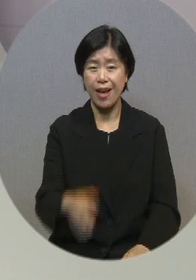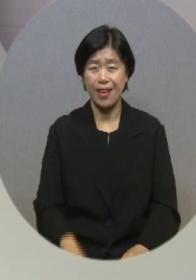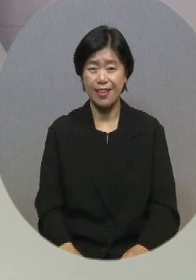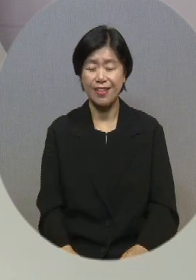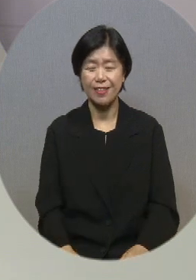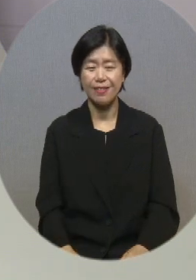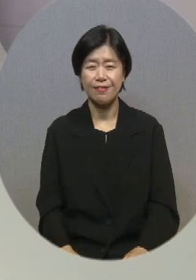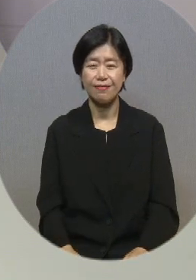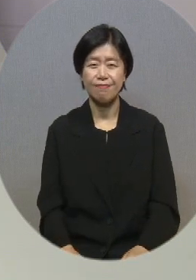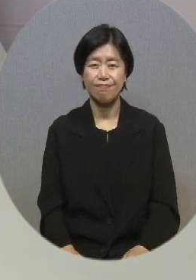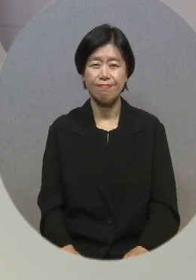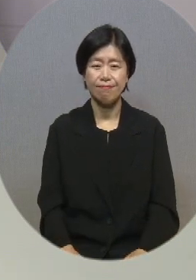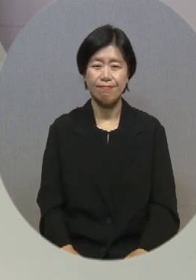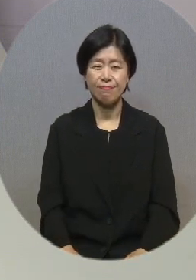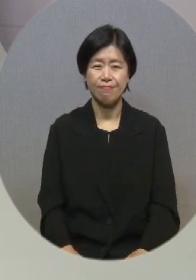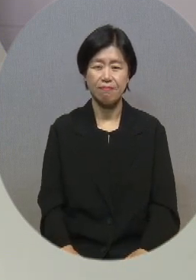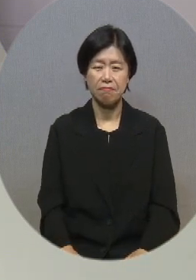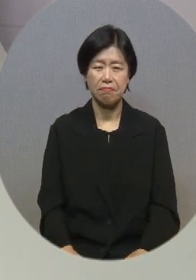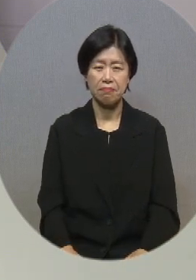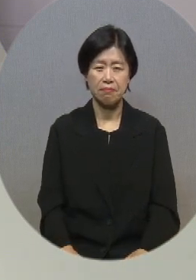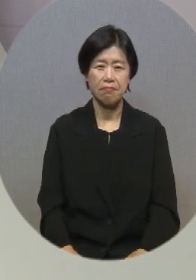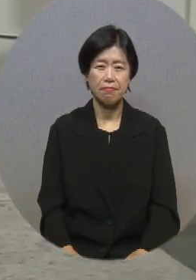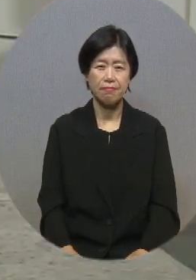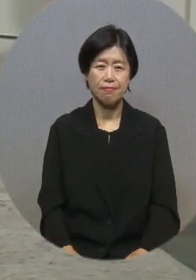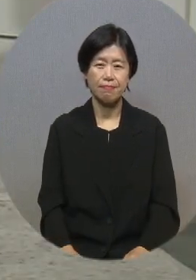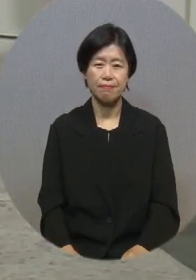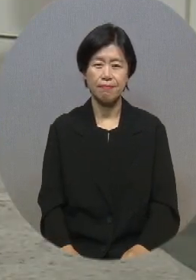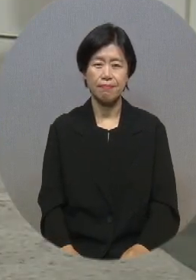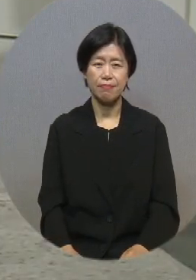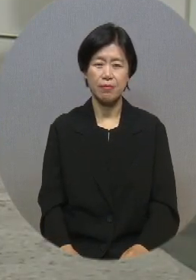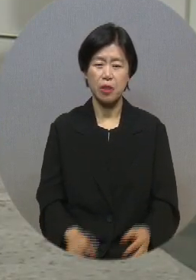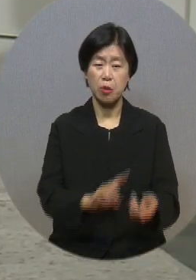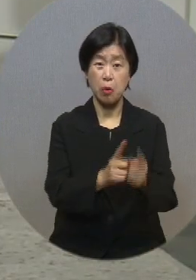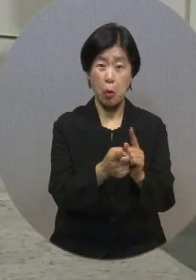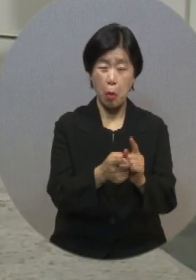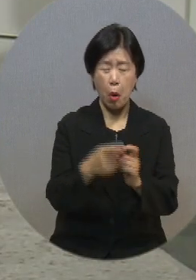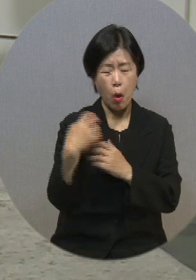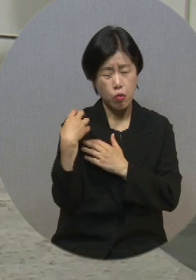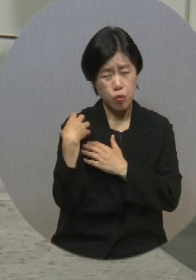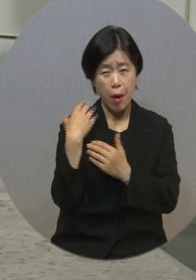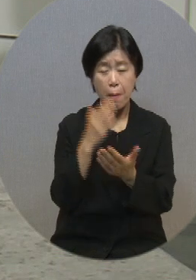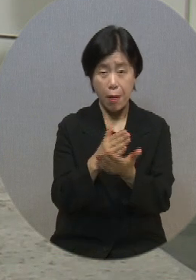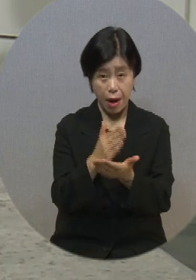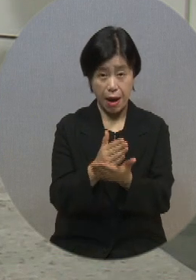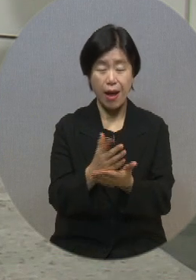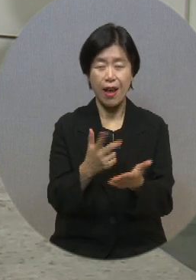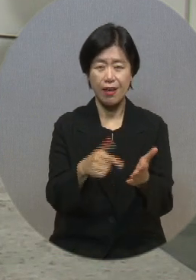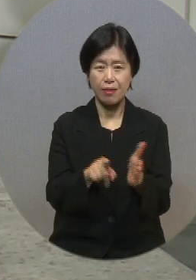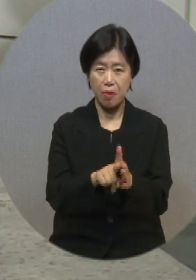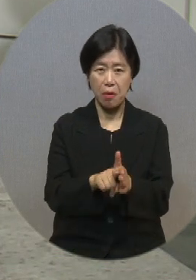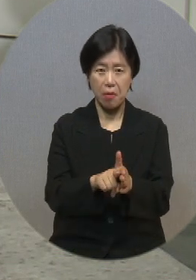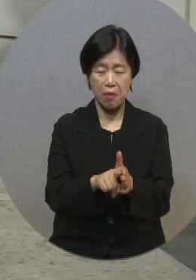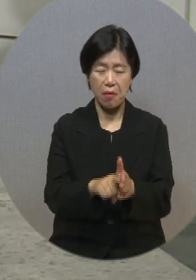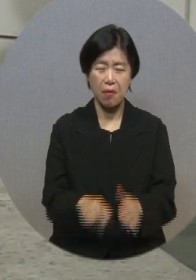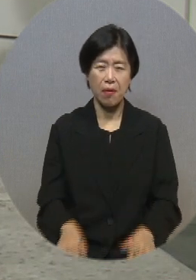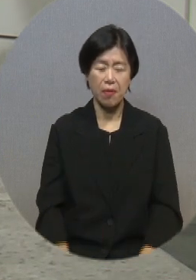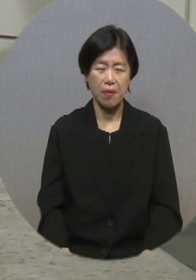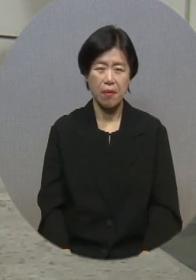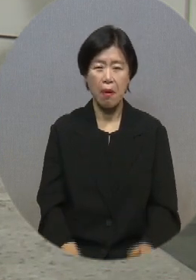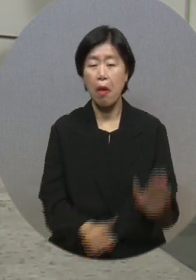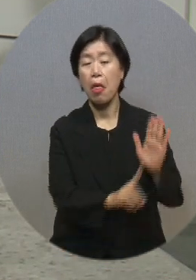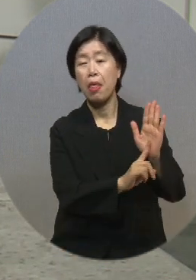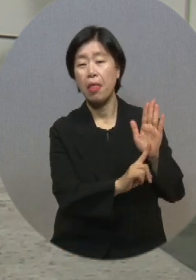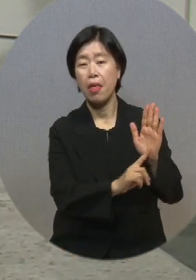괜히 친구들한테 또 부담 줄까봐 네. 또 이쪽에서는 아, 나한테 부담을 줄까봐 네. 서로 이렇게